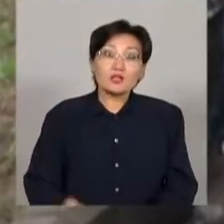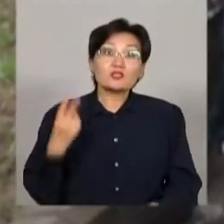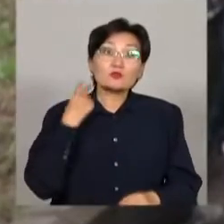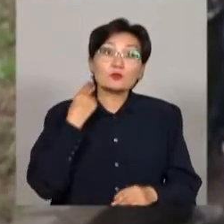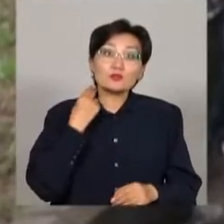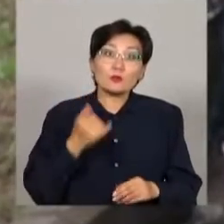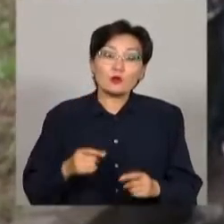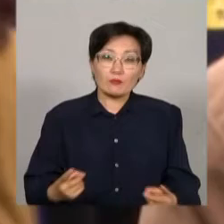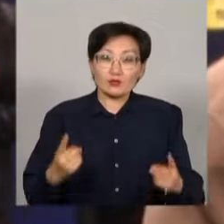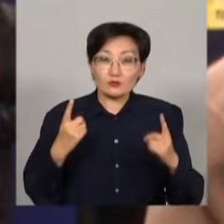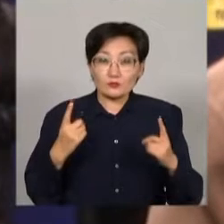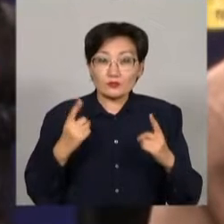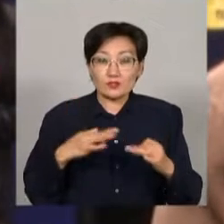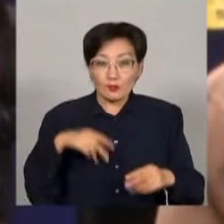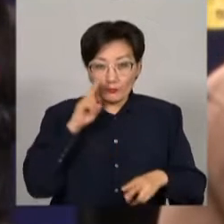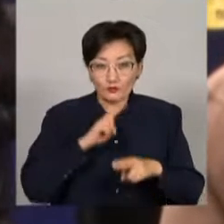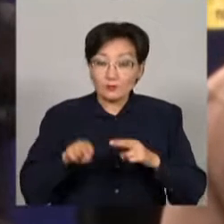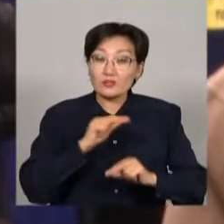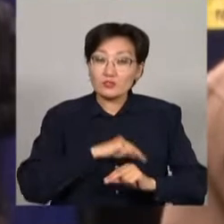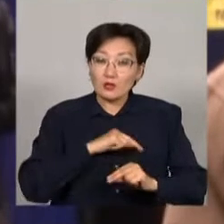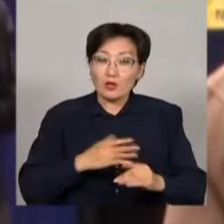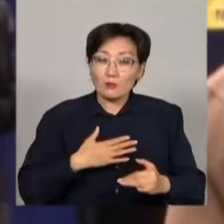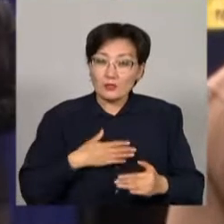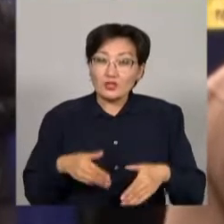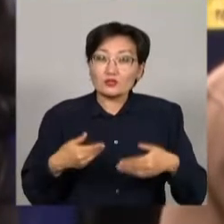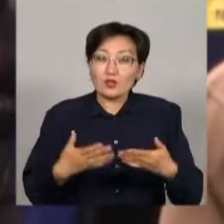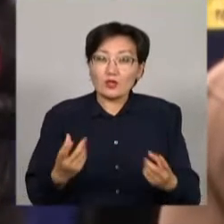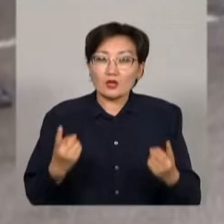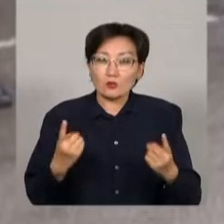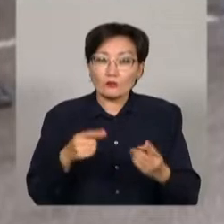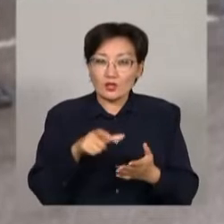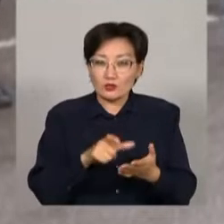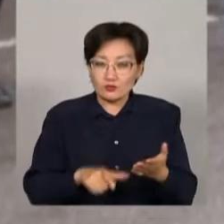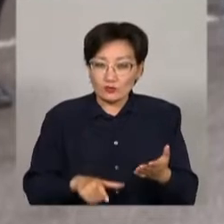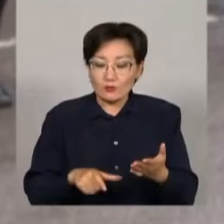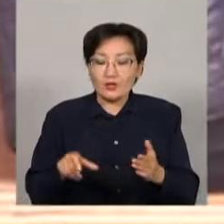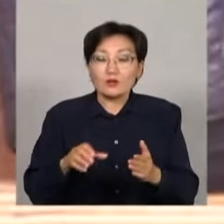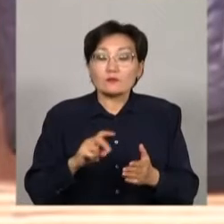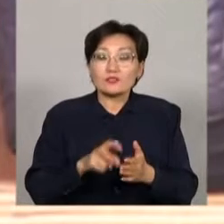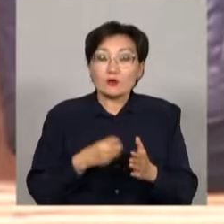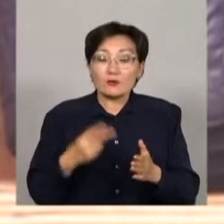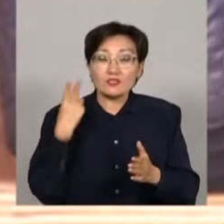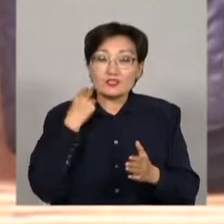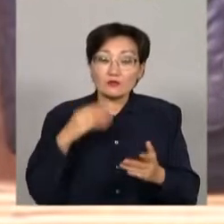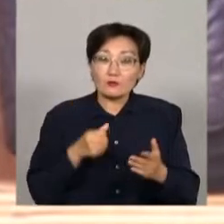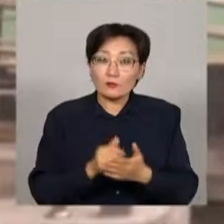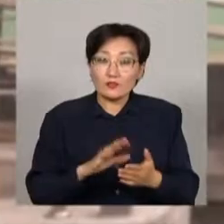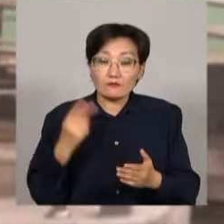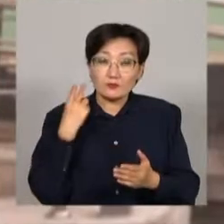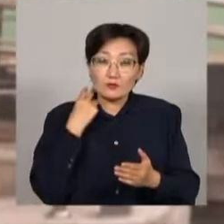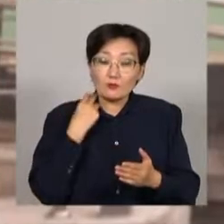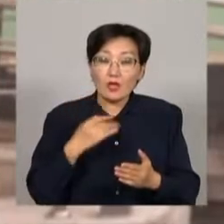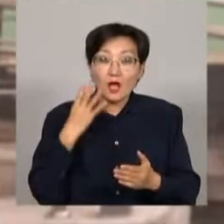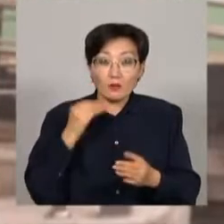Задолжали по-крупному. Я потерял работу, а мне выставили огромный счет. Как взыскивают долги со злостных неплательщиков алиментов